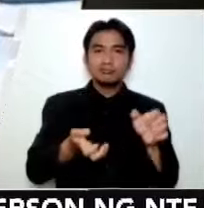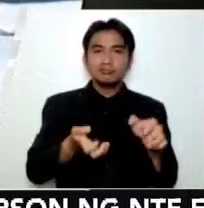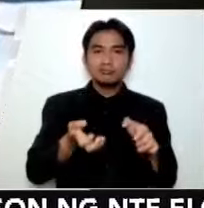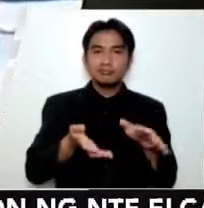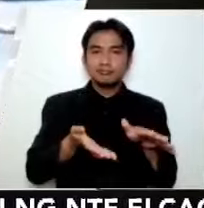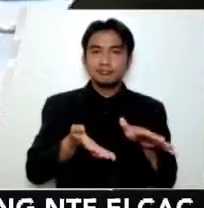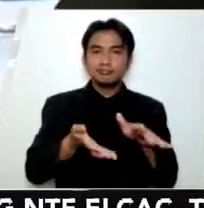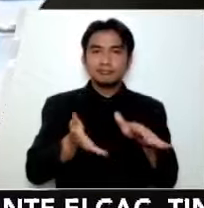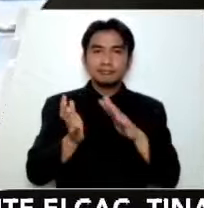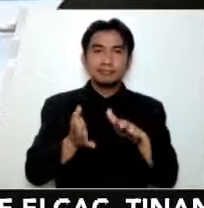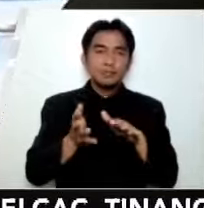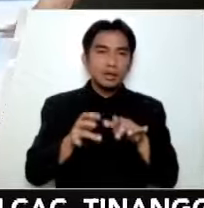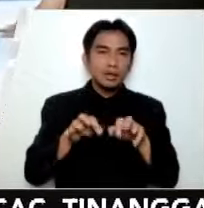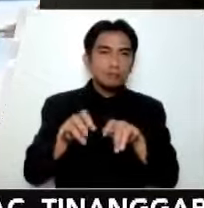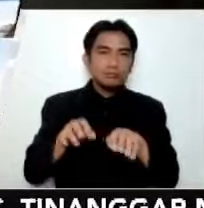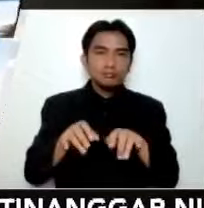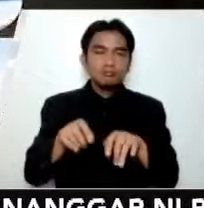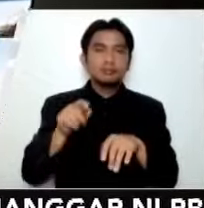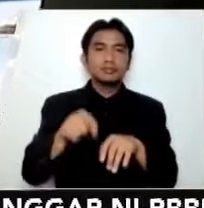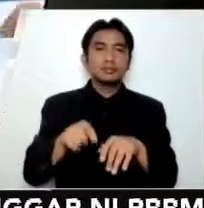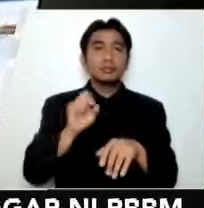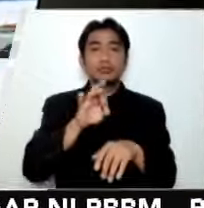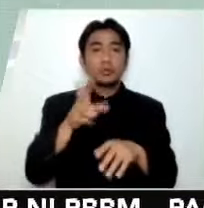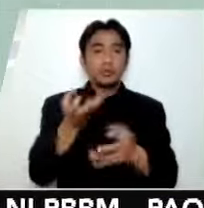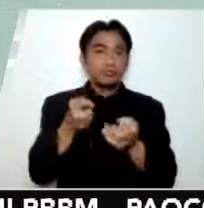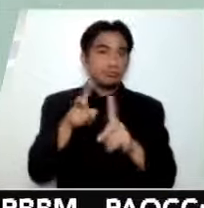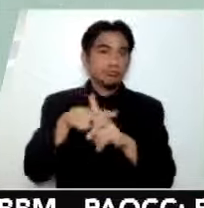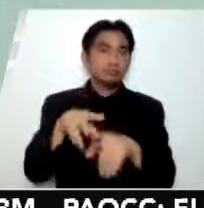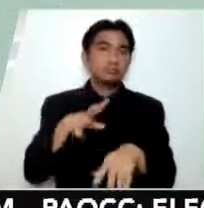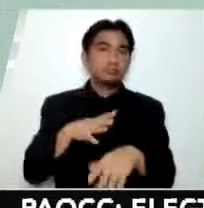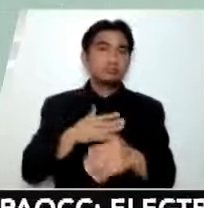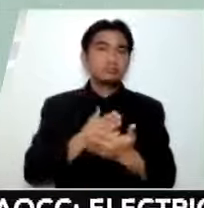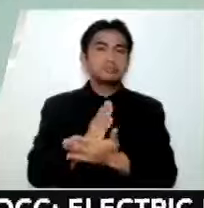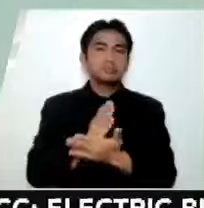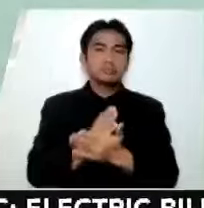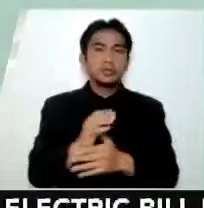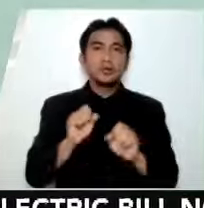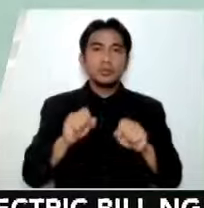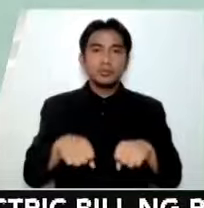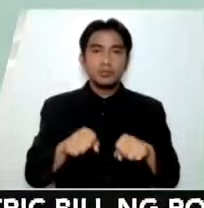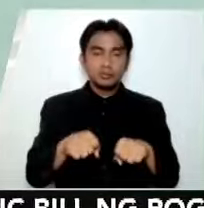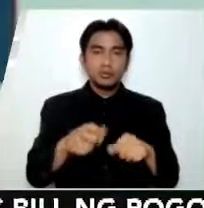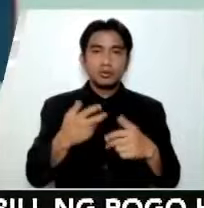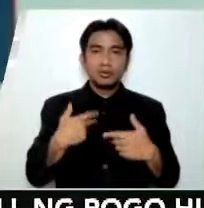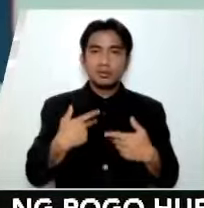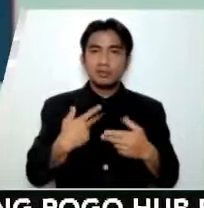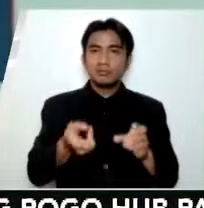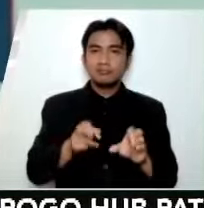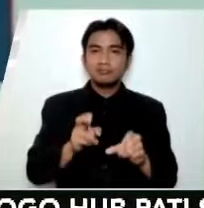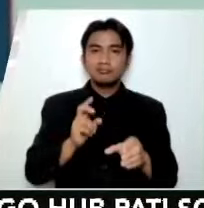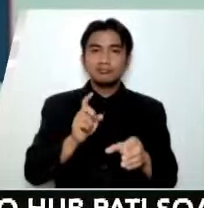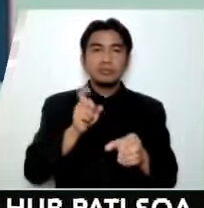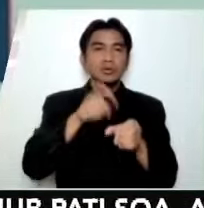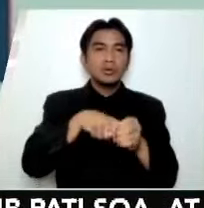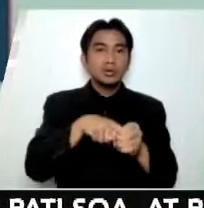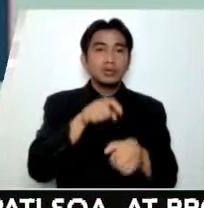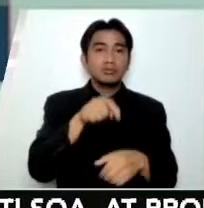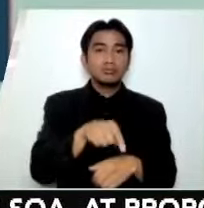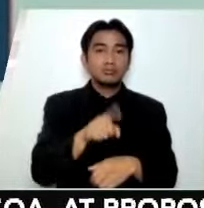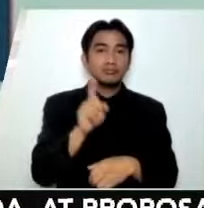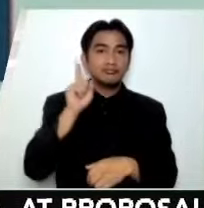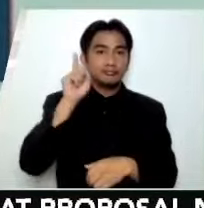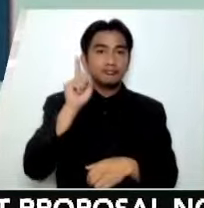miyembrong nais mag-enroll sa voluntary scheme ng programa mag-log in sa account saka iclick ang Enroll to my SSS pension booster